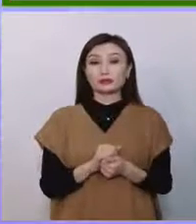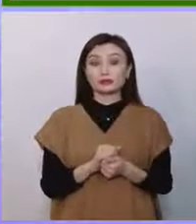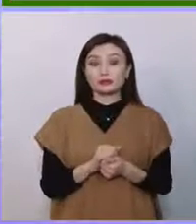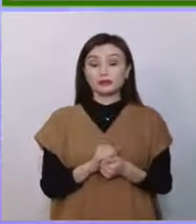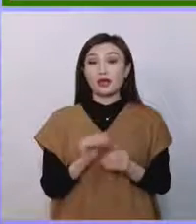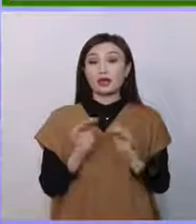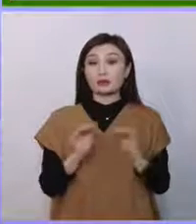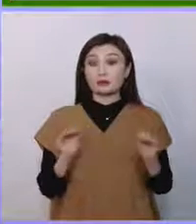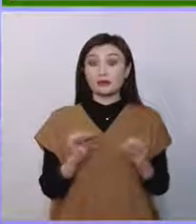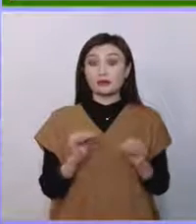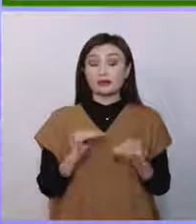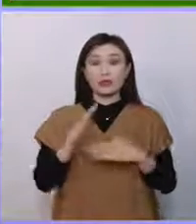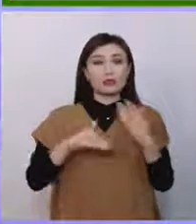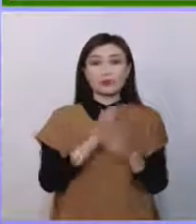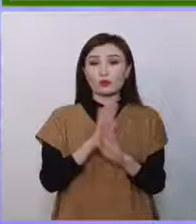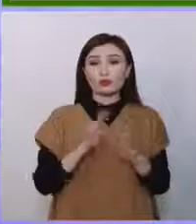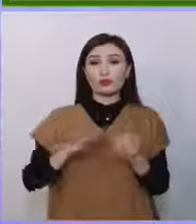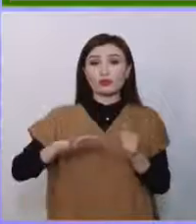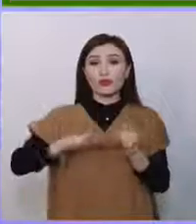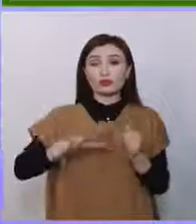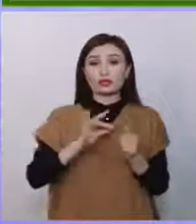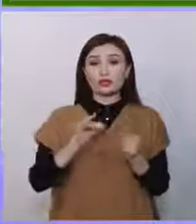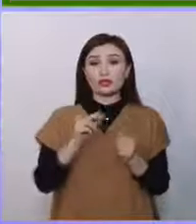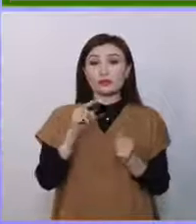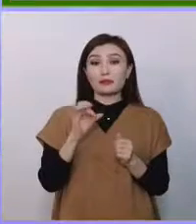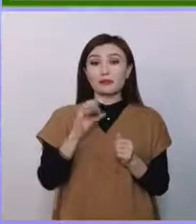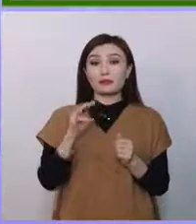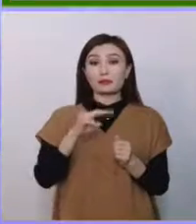ребята не путайте площадь и периметр